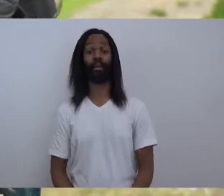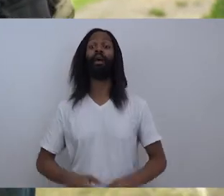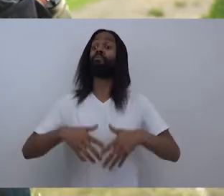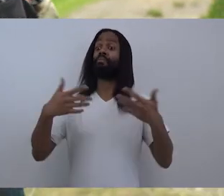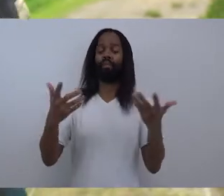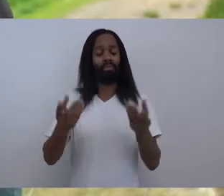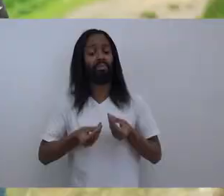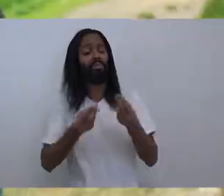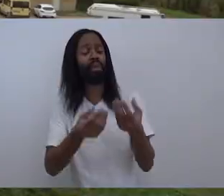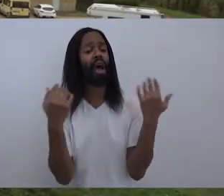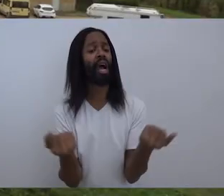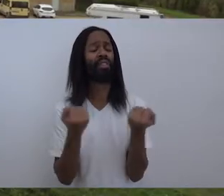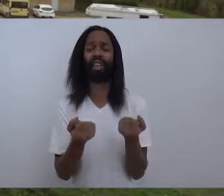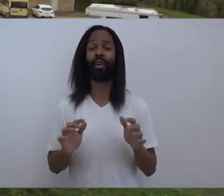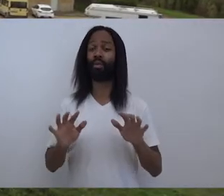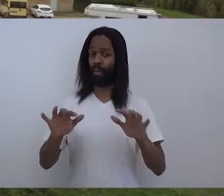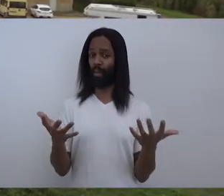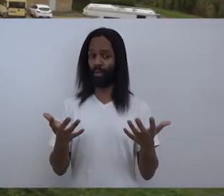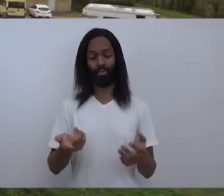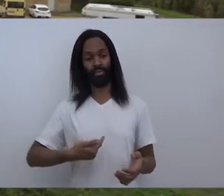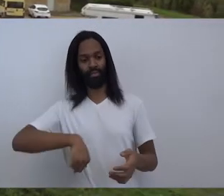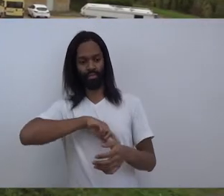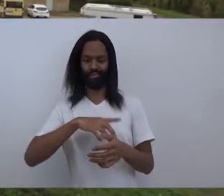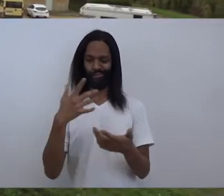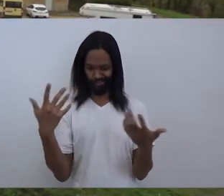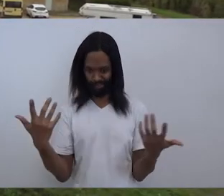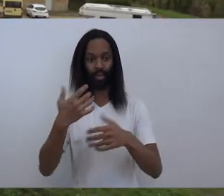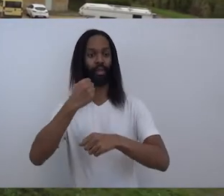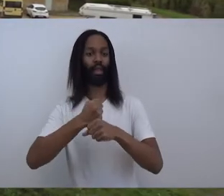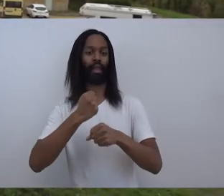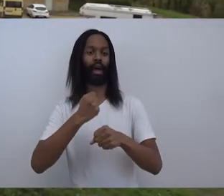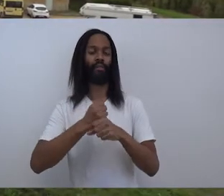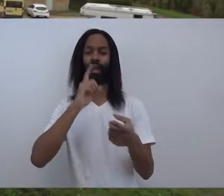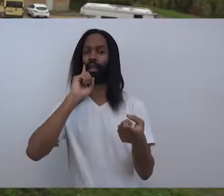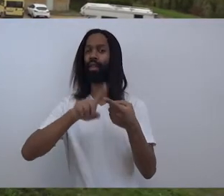Donc on les occupe en les faisant participer à des travaux